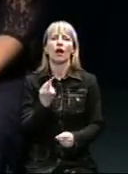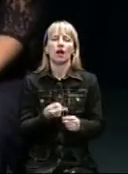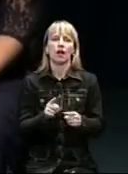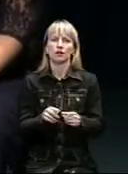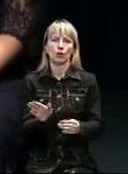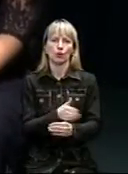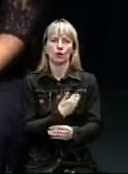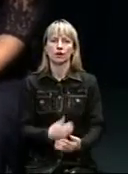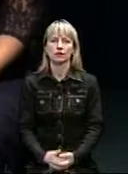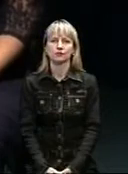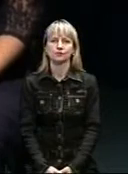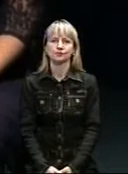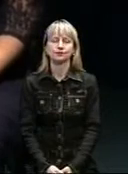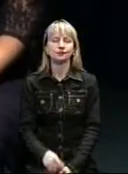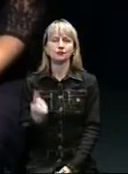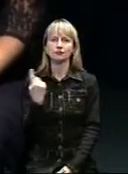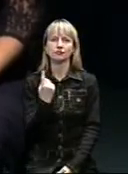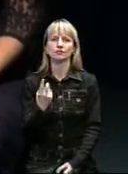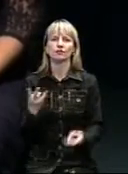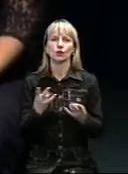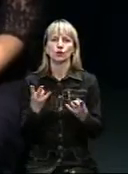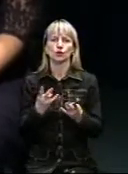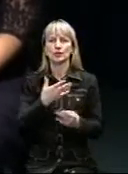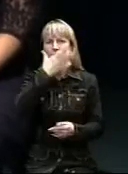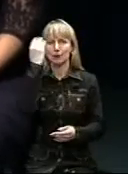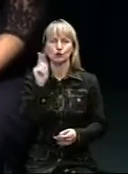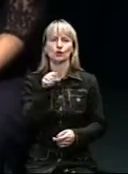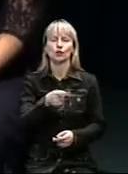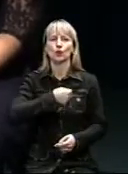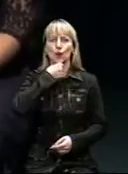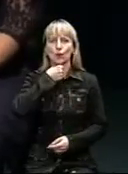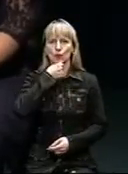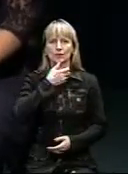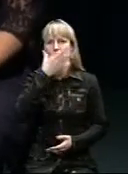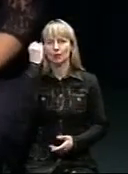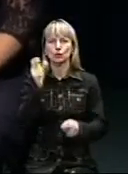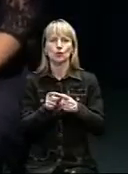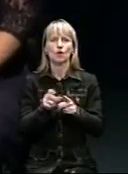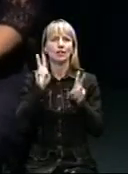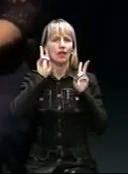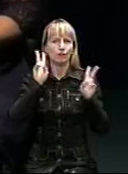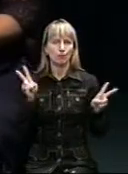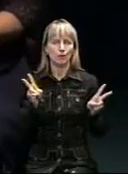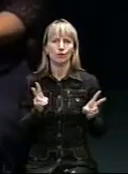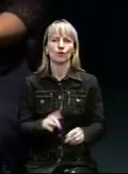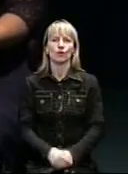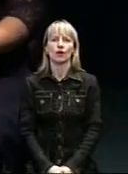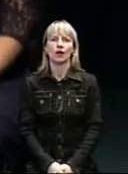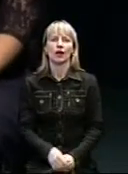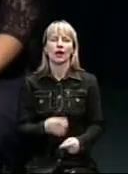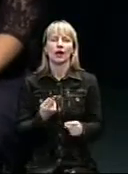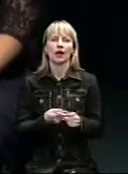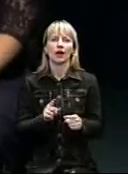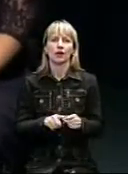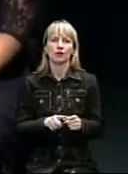Як цього позбутися? По-перше, забути, що ти дорослий, забути слово «не вмію», це як їзда за кермом